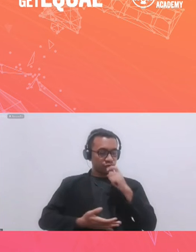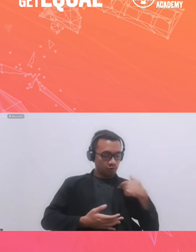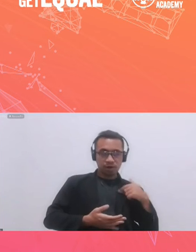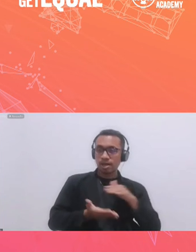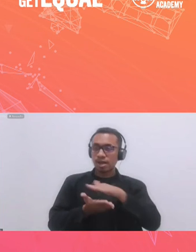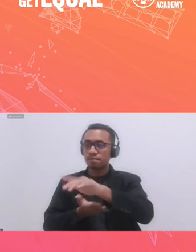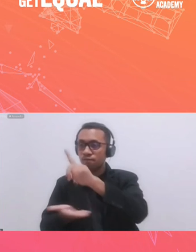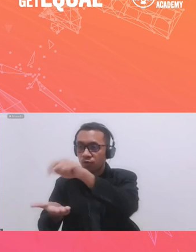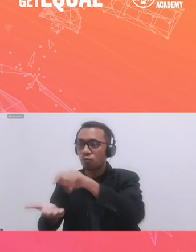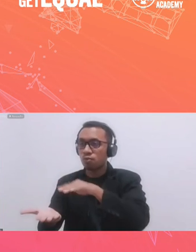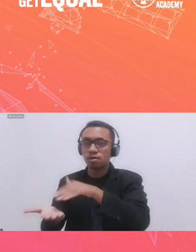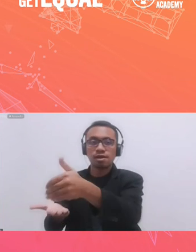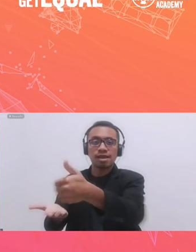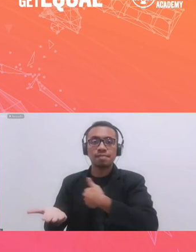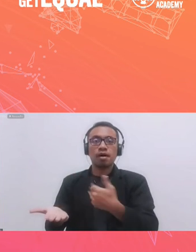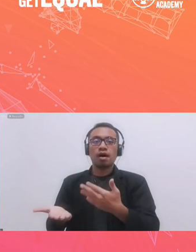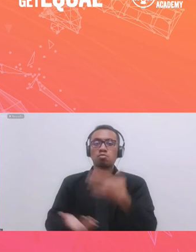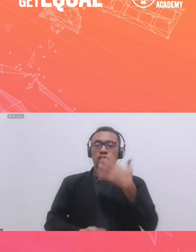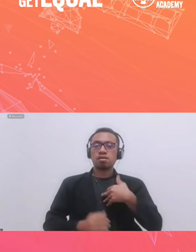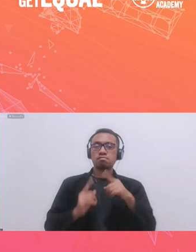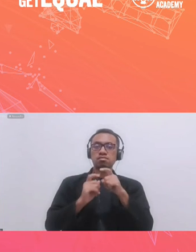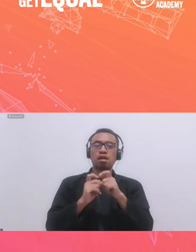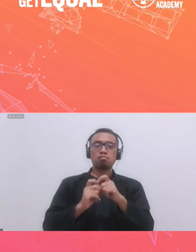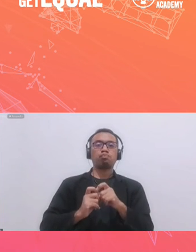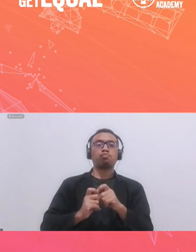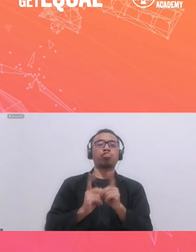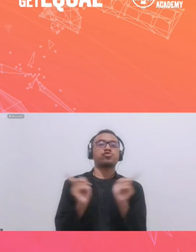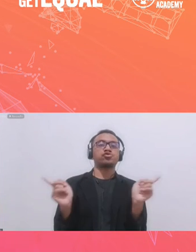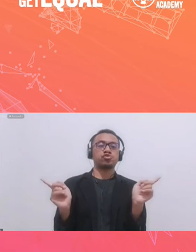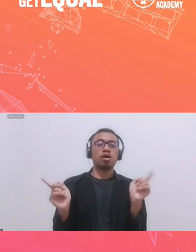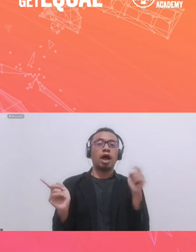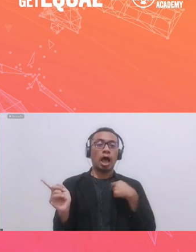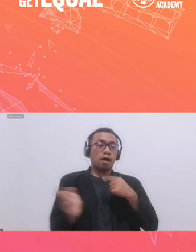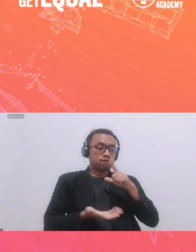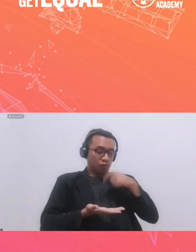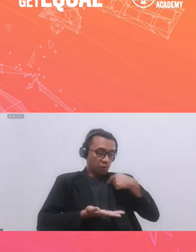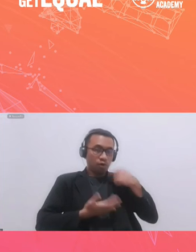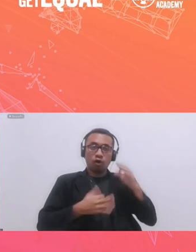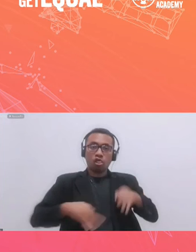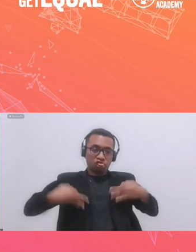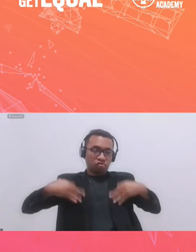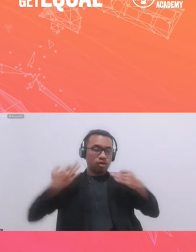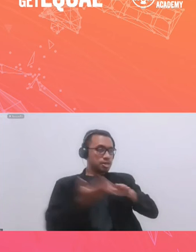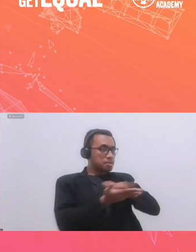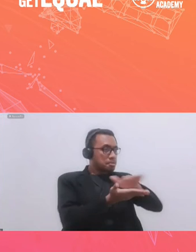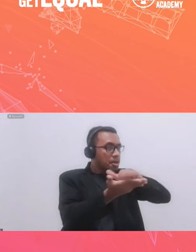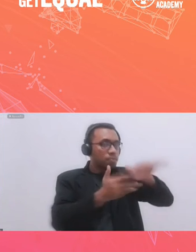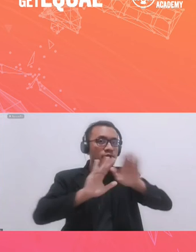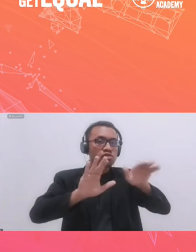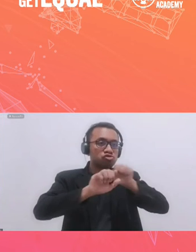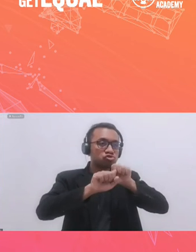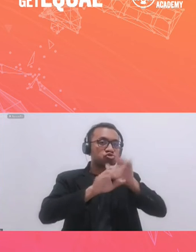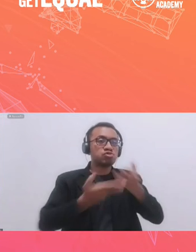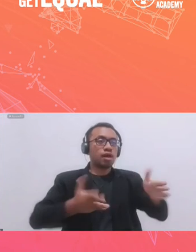mereka putus, kemudian di-share dan sebagainya. Nah, maka dengan hal ini saya sampaikan bahwa adik-adik kita